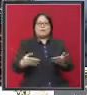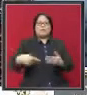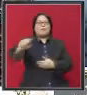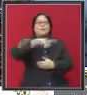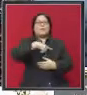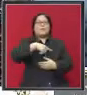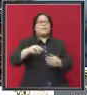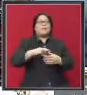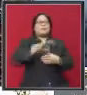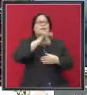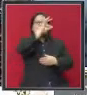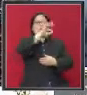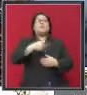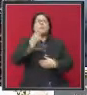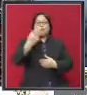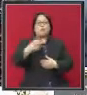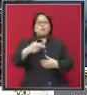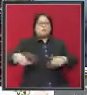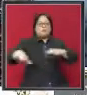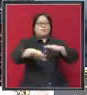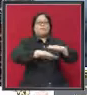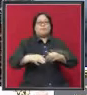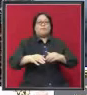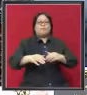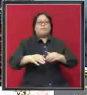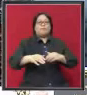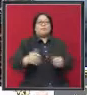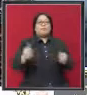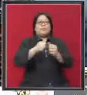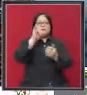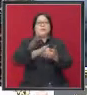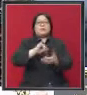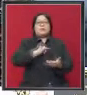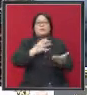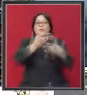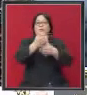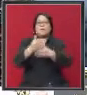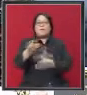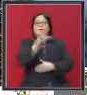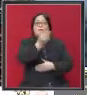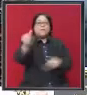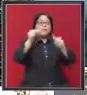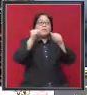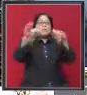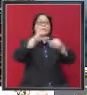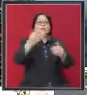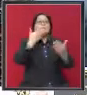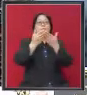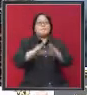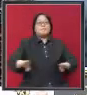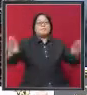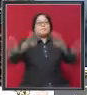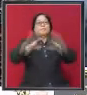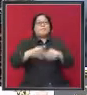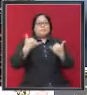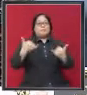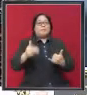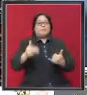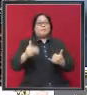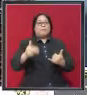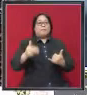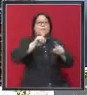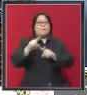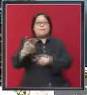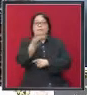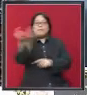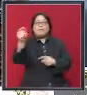merupakan denyut nadi suara akar umbi. Sehubungan dengan ini, saya ingin berkongsi beberapa pengumuman dan berita baik yang sekaligus